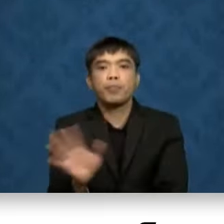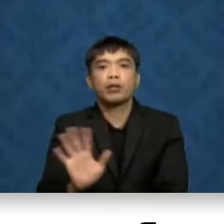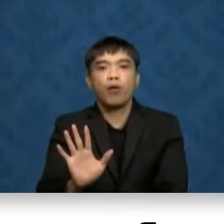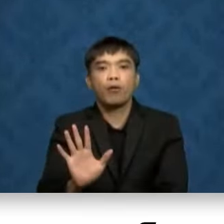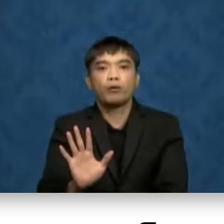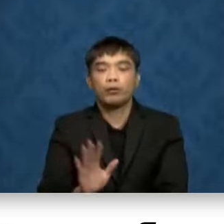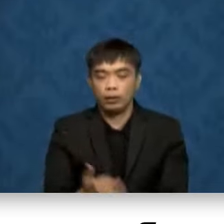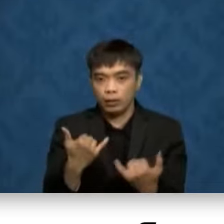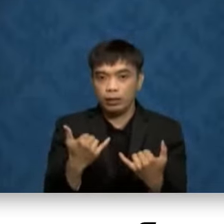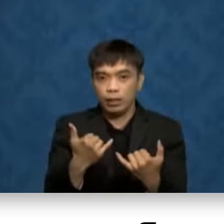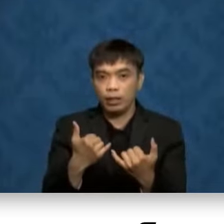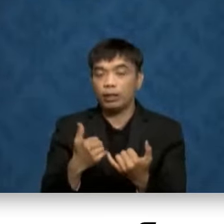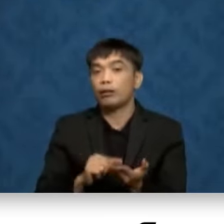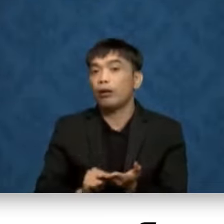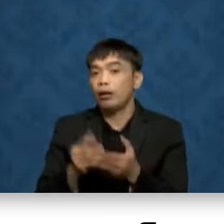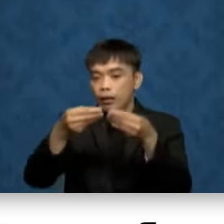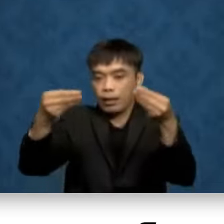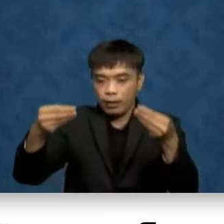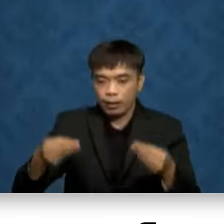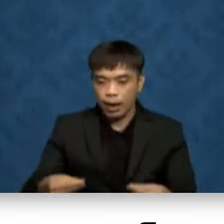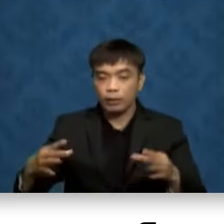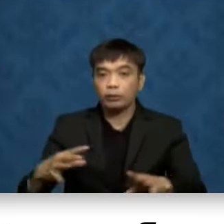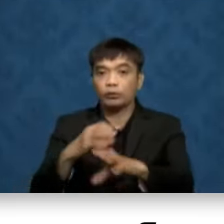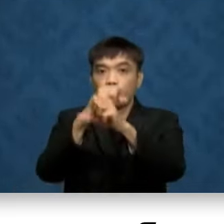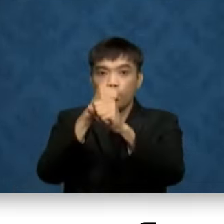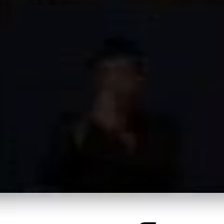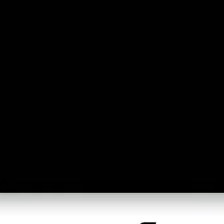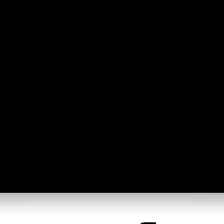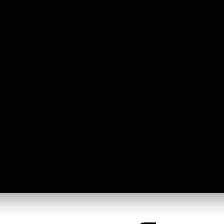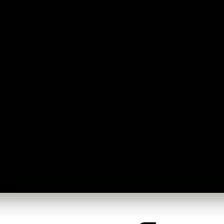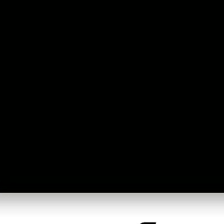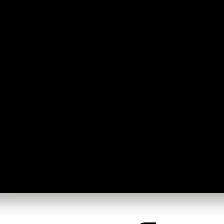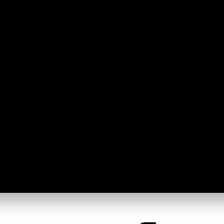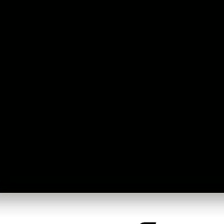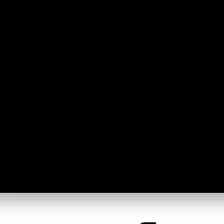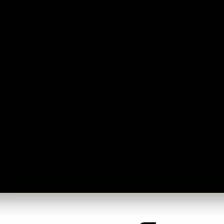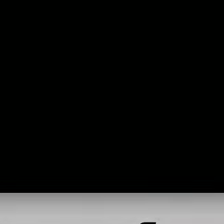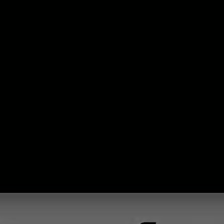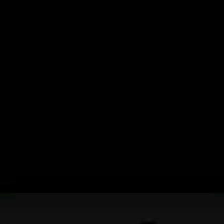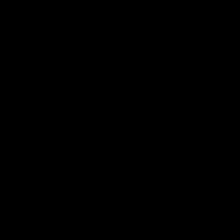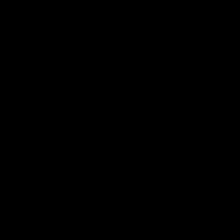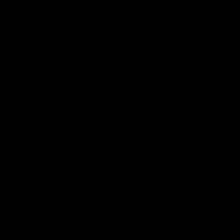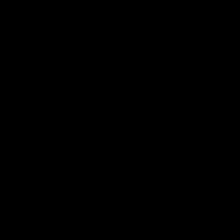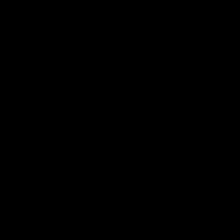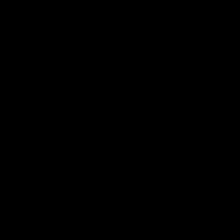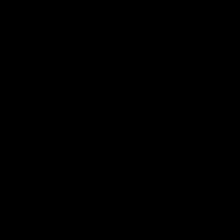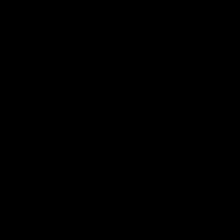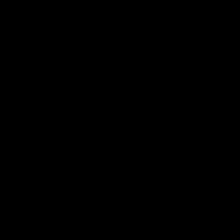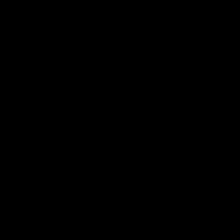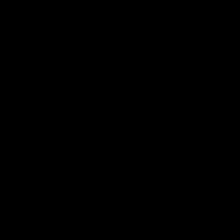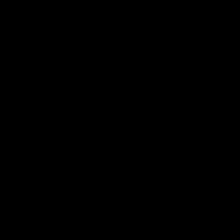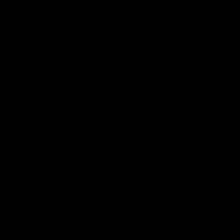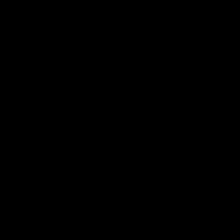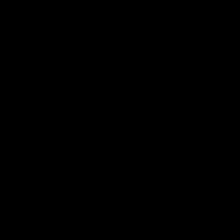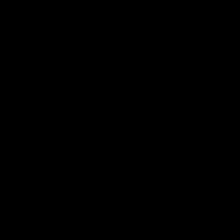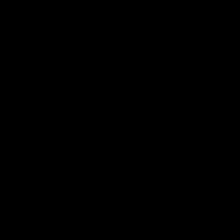งนี้ก็คือวันที่1สิงหาคมเป็นต้นไปหลังจากนั้นนะคะก็จะเปิดให้ลงทะเบียนตลอด24ชั่วโม